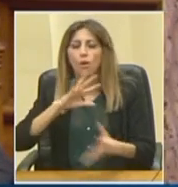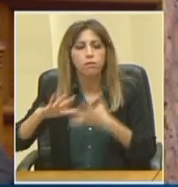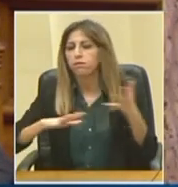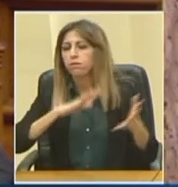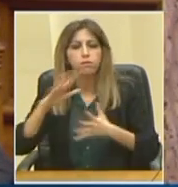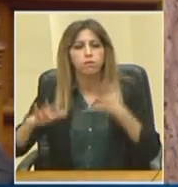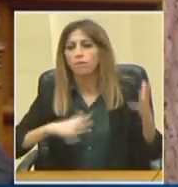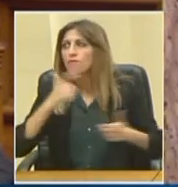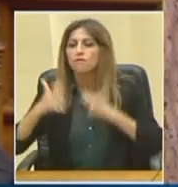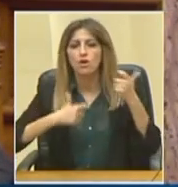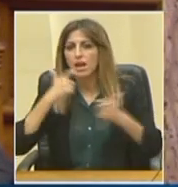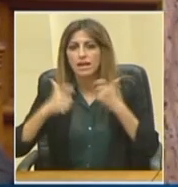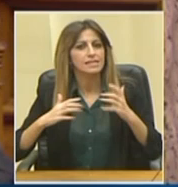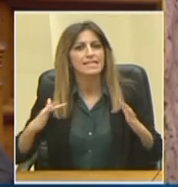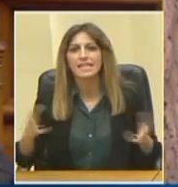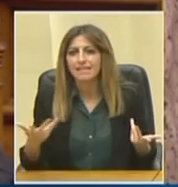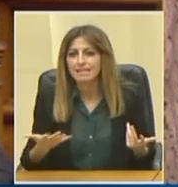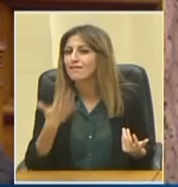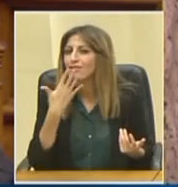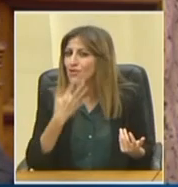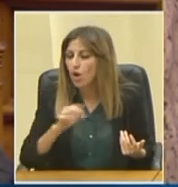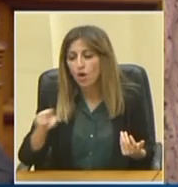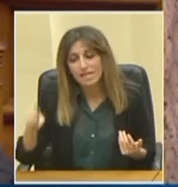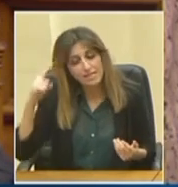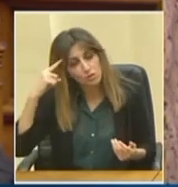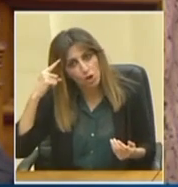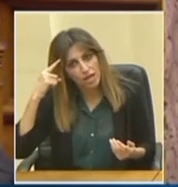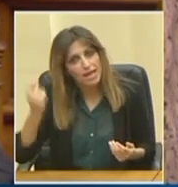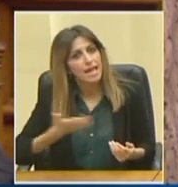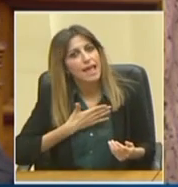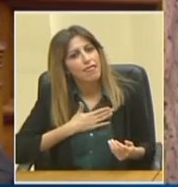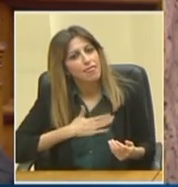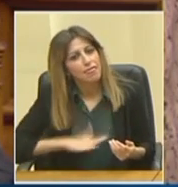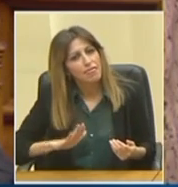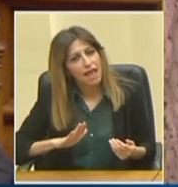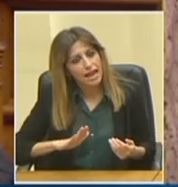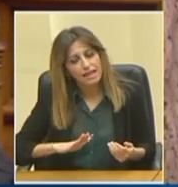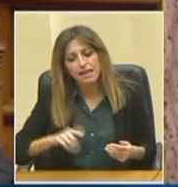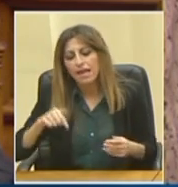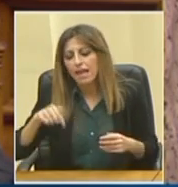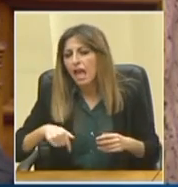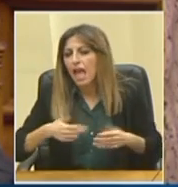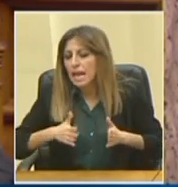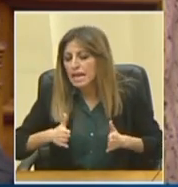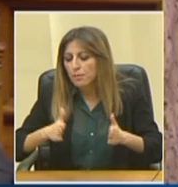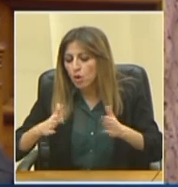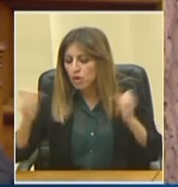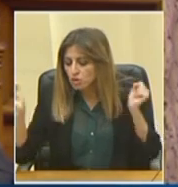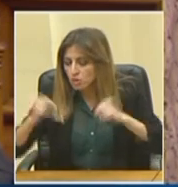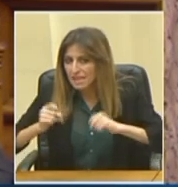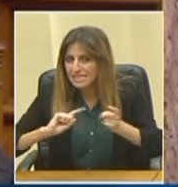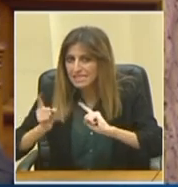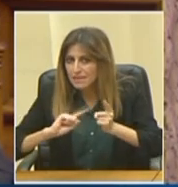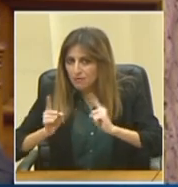δυνατότητα, παράταξή σας δηλαδή, να προχωρήσουμε όχι σε αυτά τα οποία μπορεί να συνενέσουμε, όπως προβλέπει ο